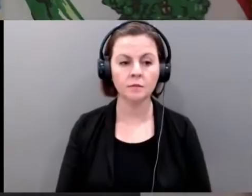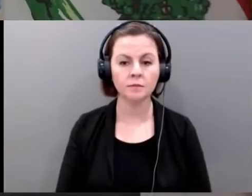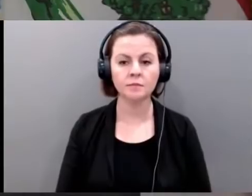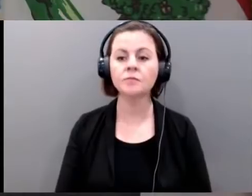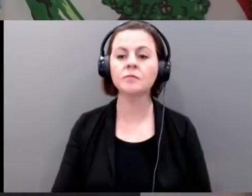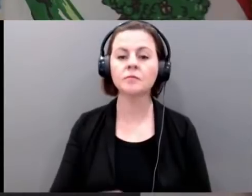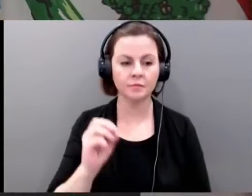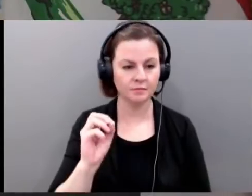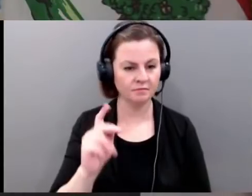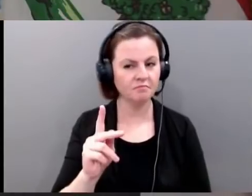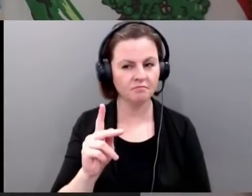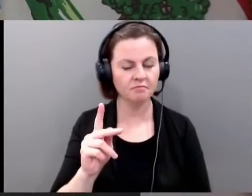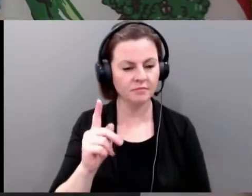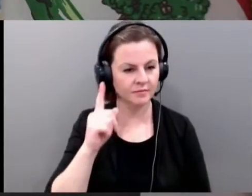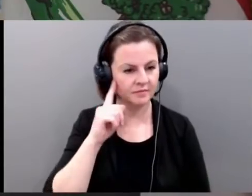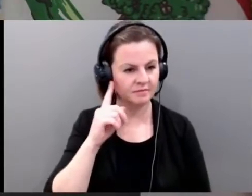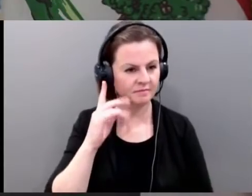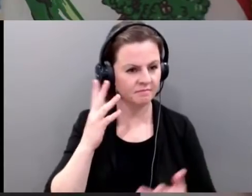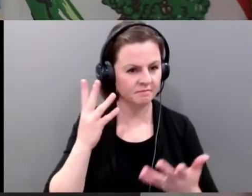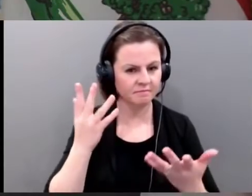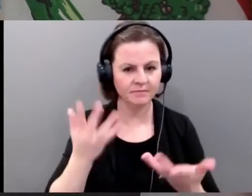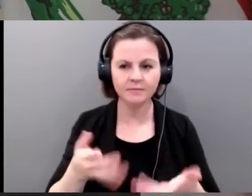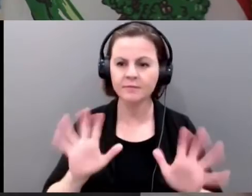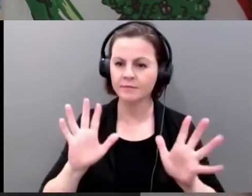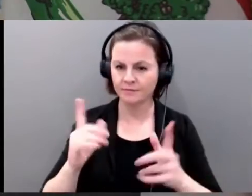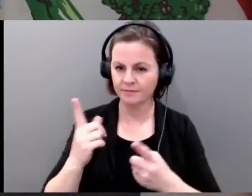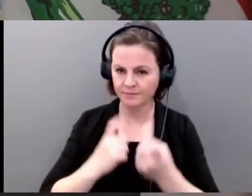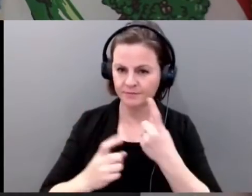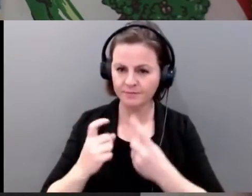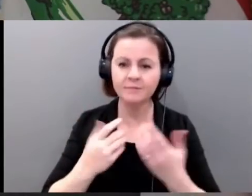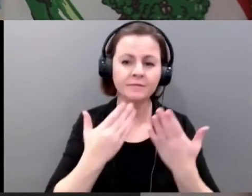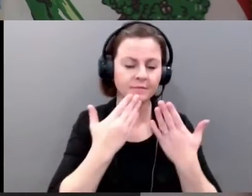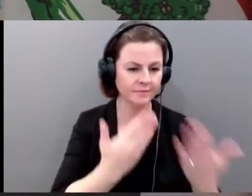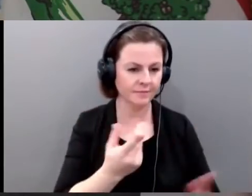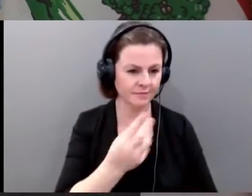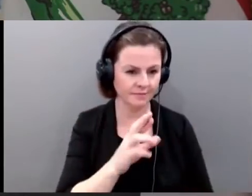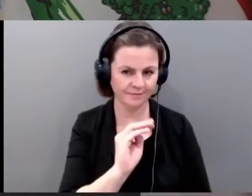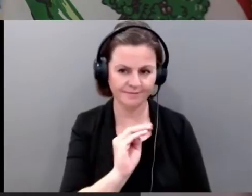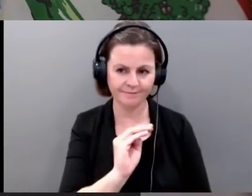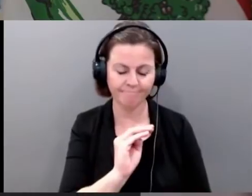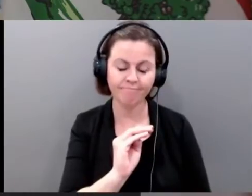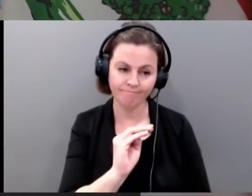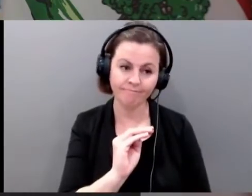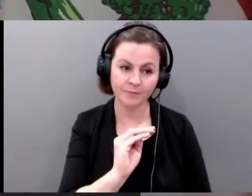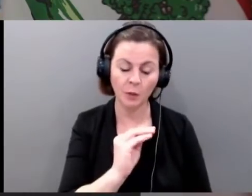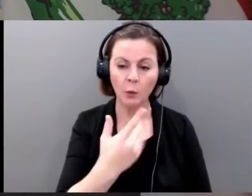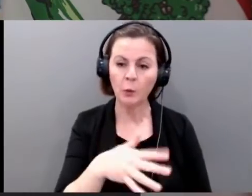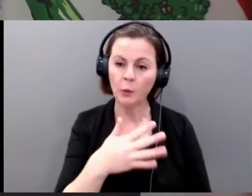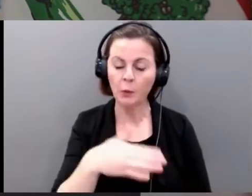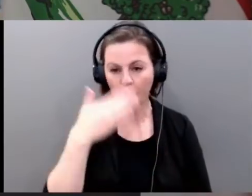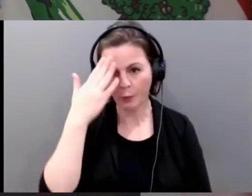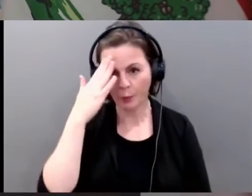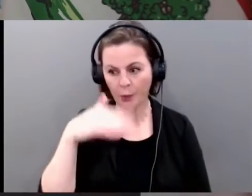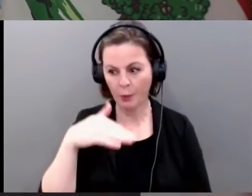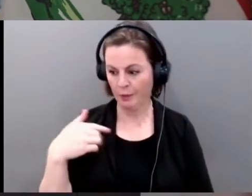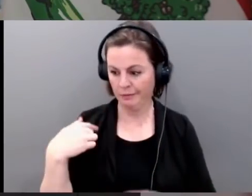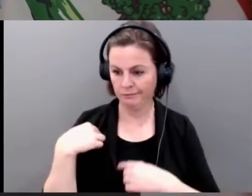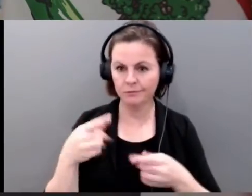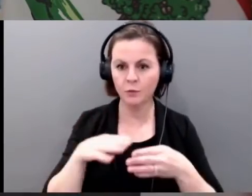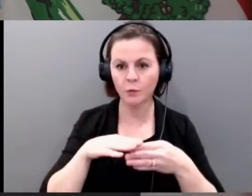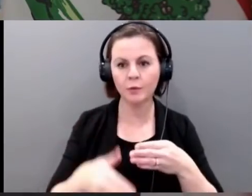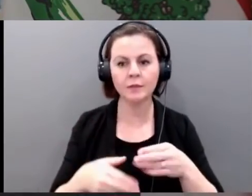Okay, I think that brings the end to the questions. So thank you, Dr. Morrison. I know it's been a difficult weekend,